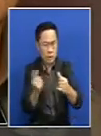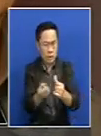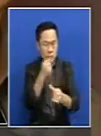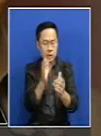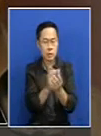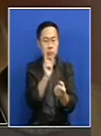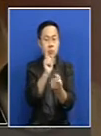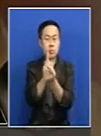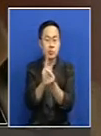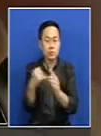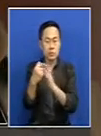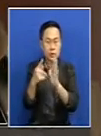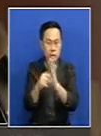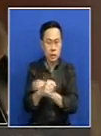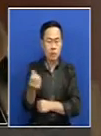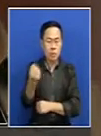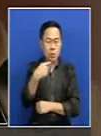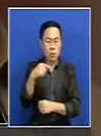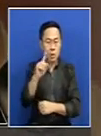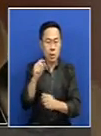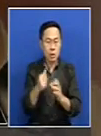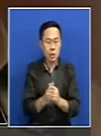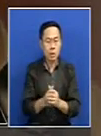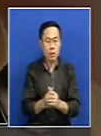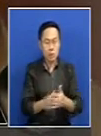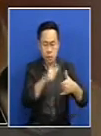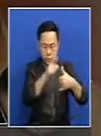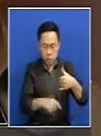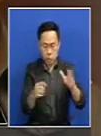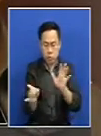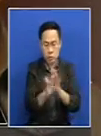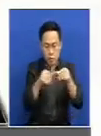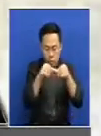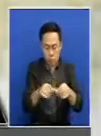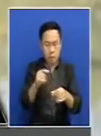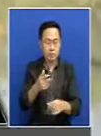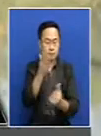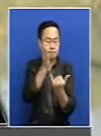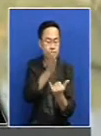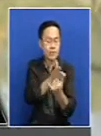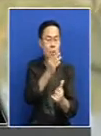ที่ผมกลับมาจากที่ศาลนะครับว่าเขาเป็นคนที่อยู่กับคนตายคนสุดท้าย